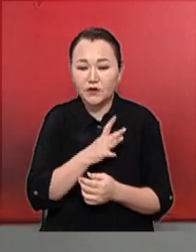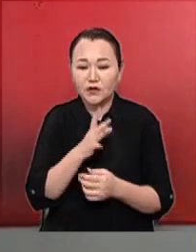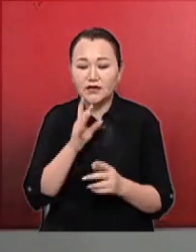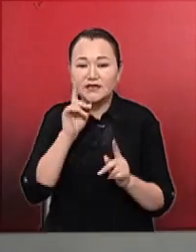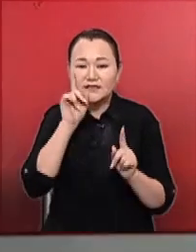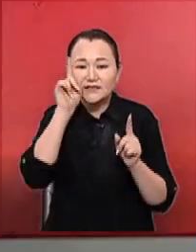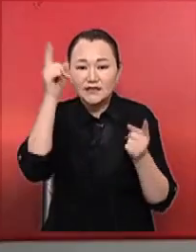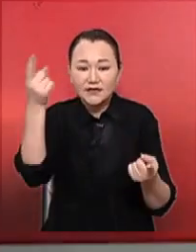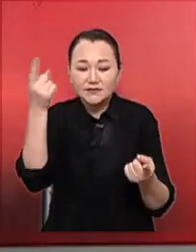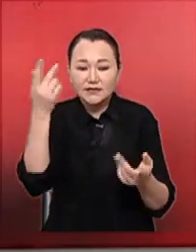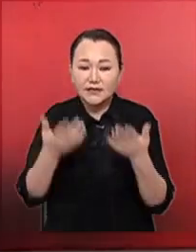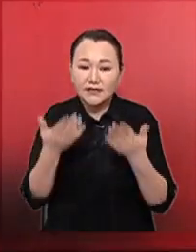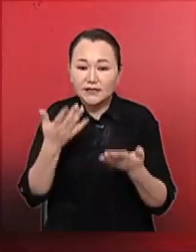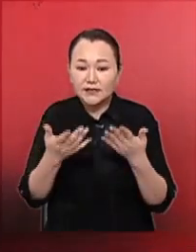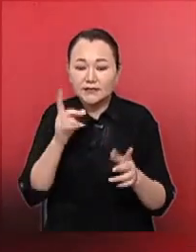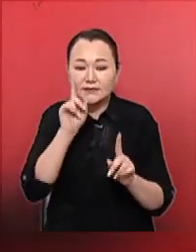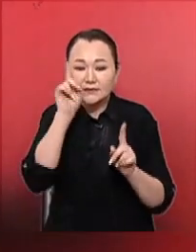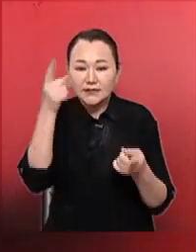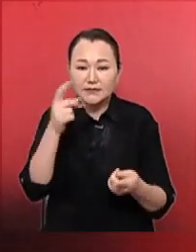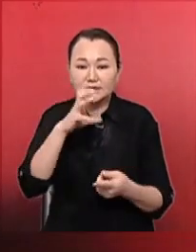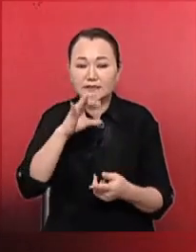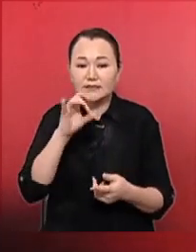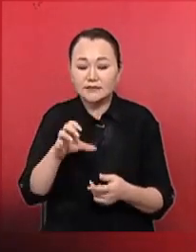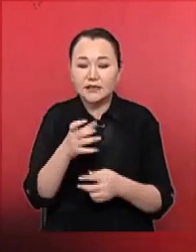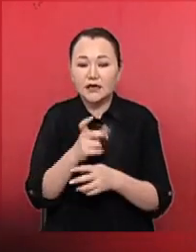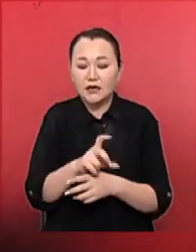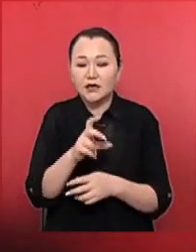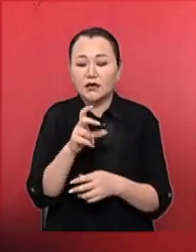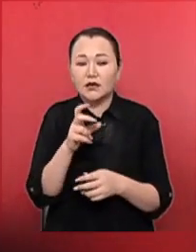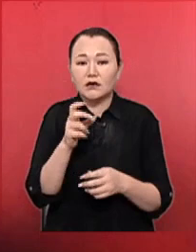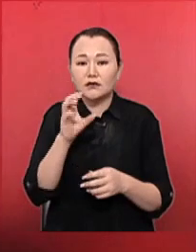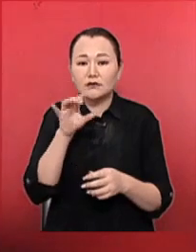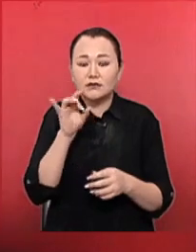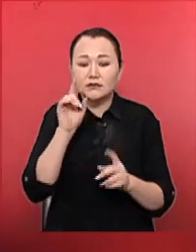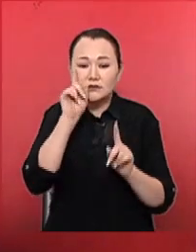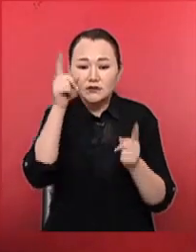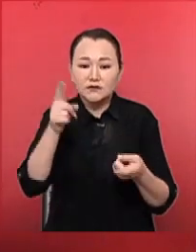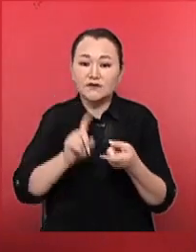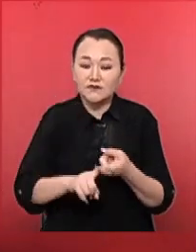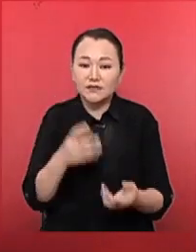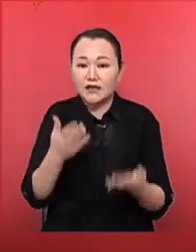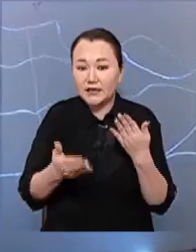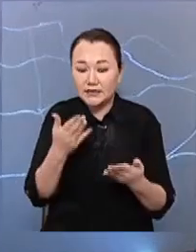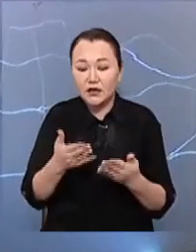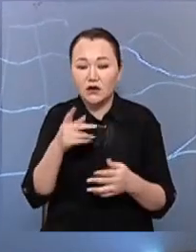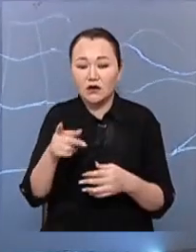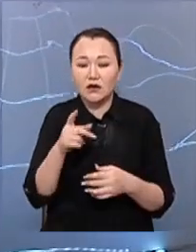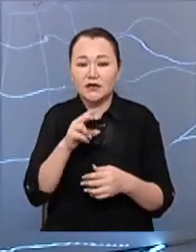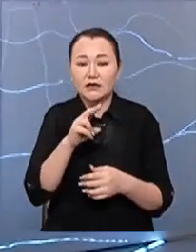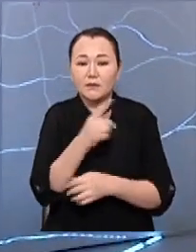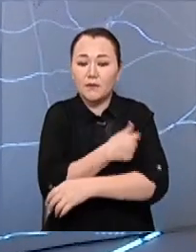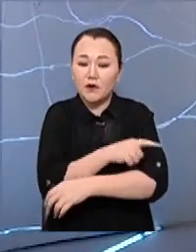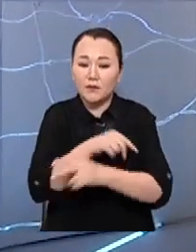күйзеліс диагнозымен бақылауда тұр деп мәлімет шықты. Негізінде ол күйзеліске байланысты болатын болсақ, ол